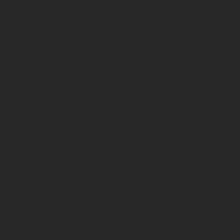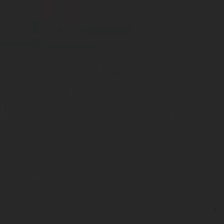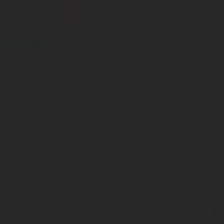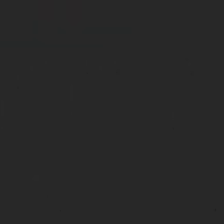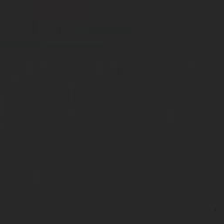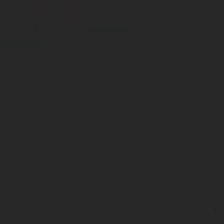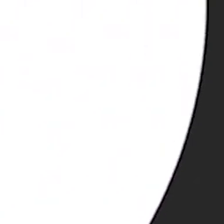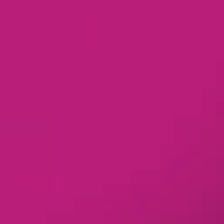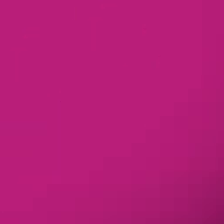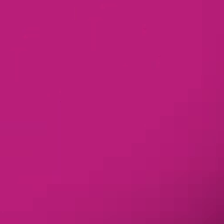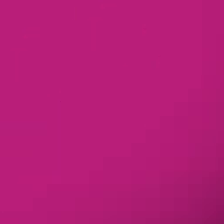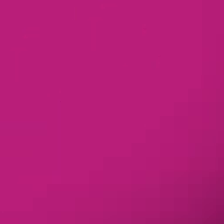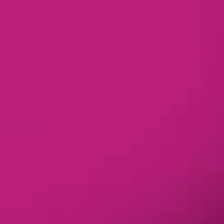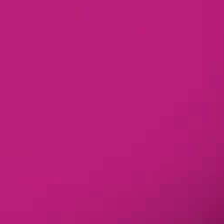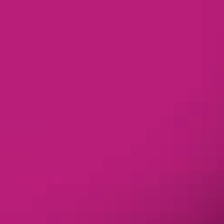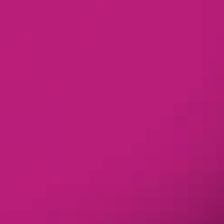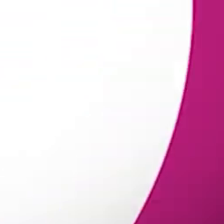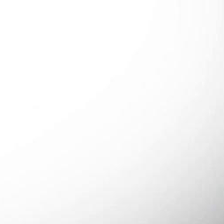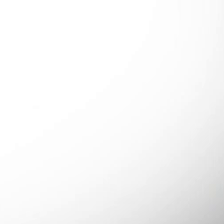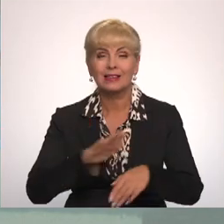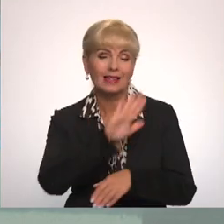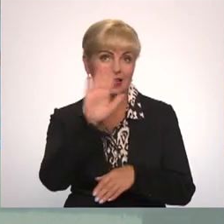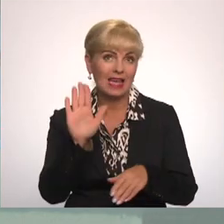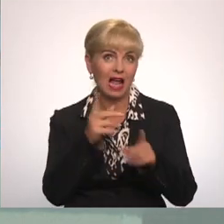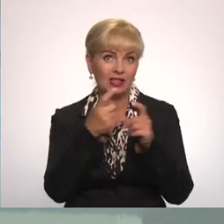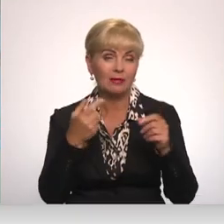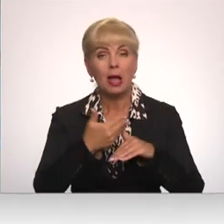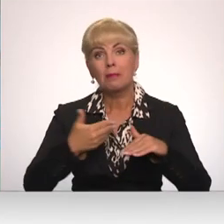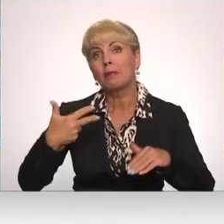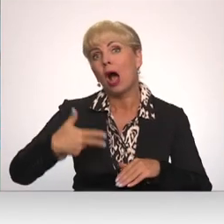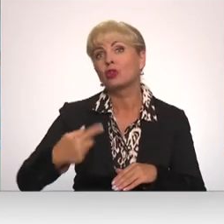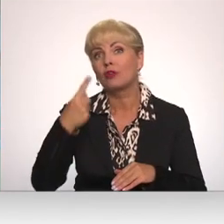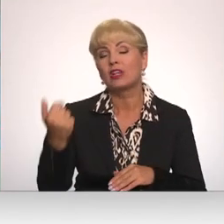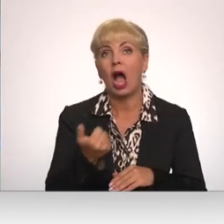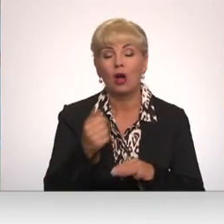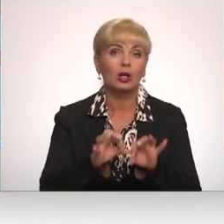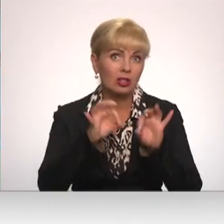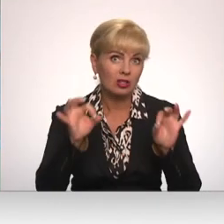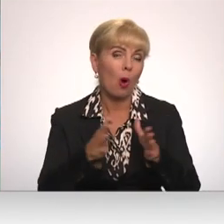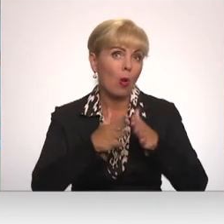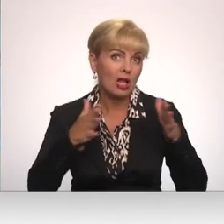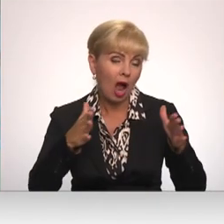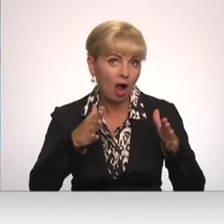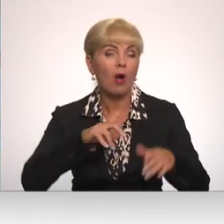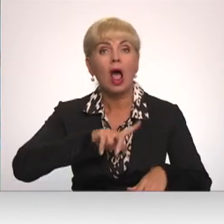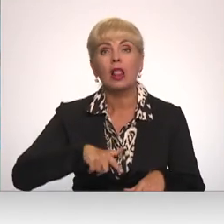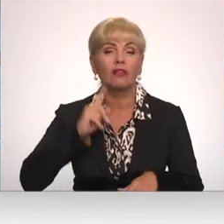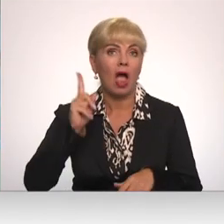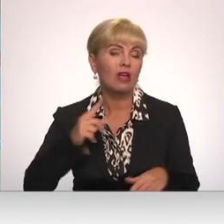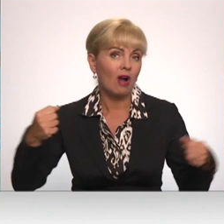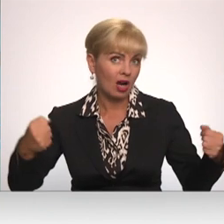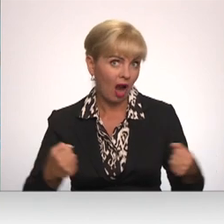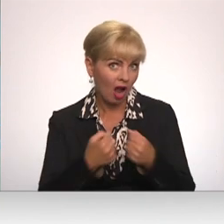Re! Viss ēters ir te! Pirms 81 gada sākās lielākā Latvijas ebreju katastrofa,